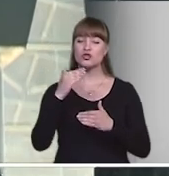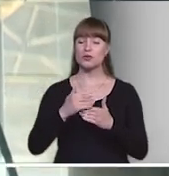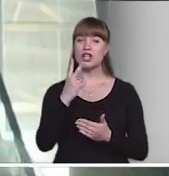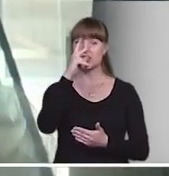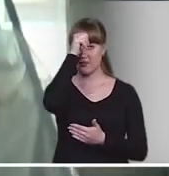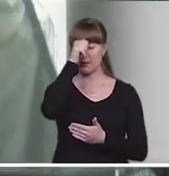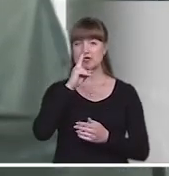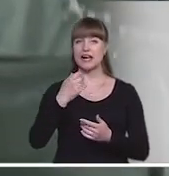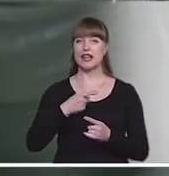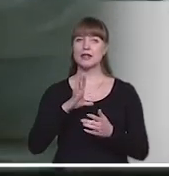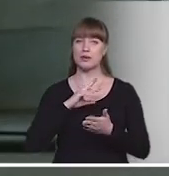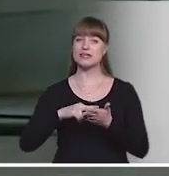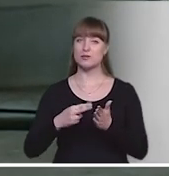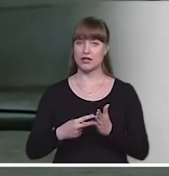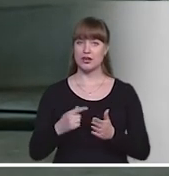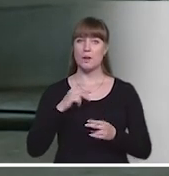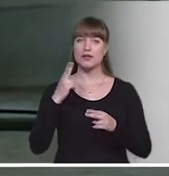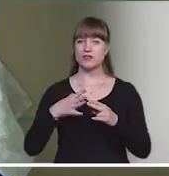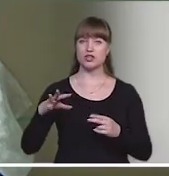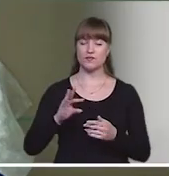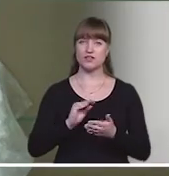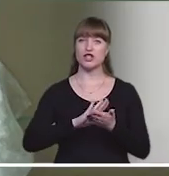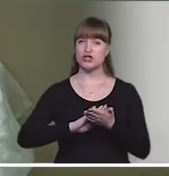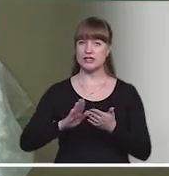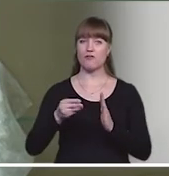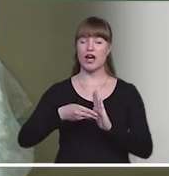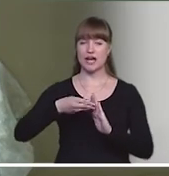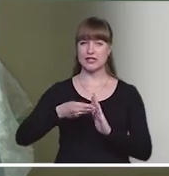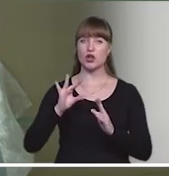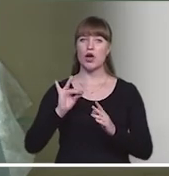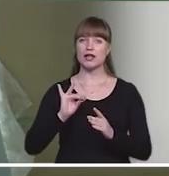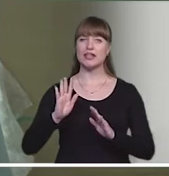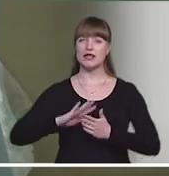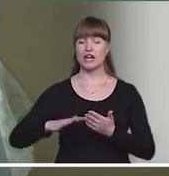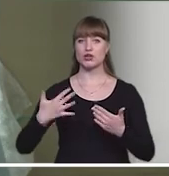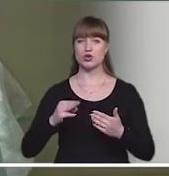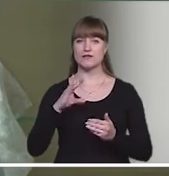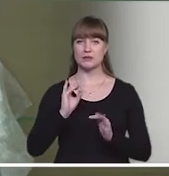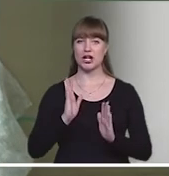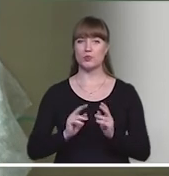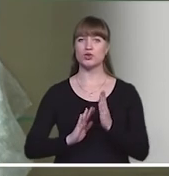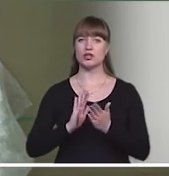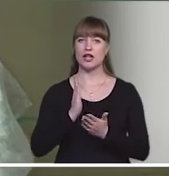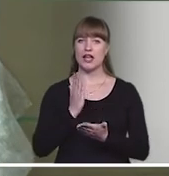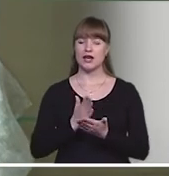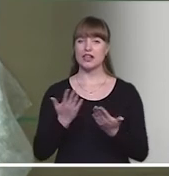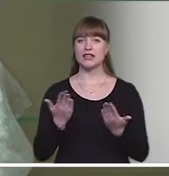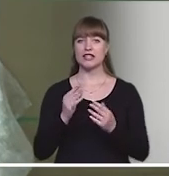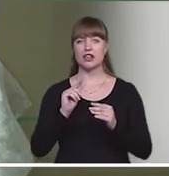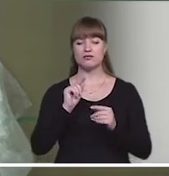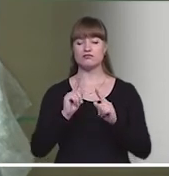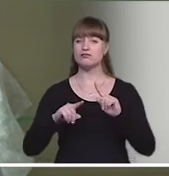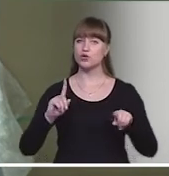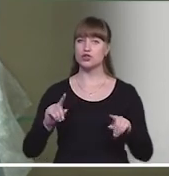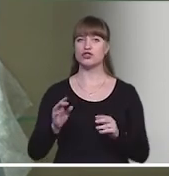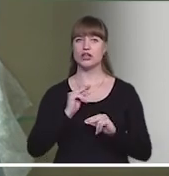ближайшие 2 месяца, как это было у нас запланировано, мы завершим всечастовую отделку. И дальше уже в терминале будут производиться какие-то точечные работы, то